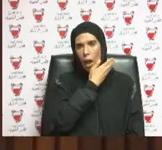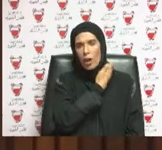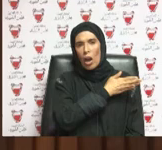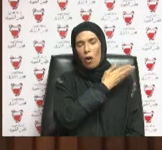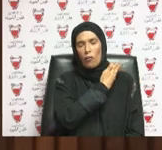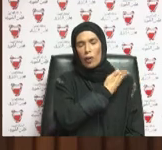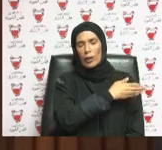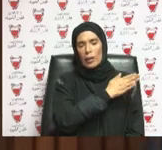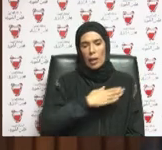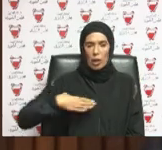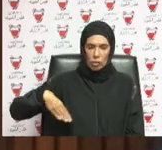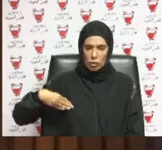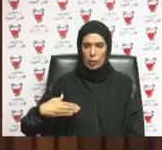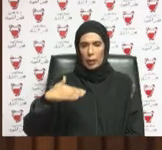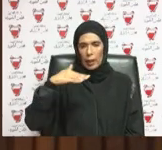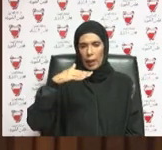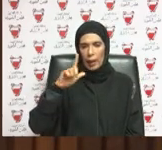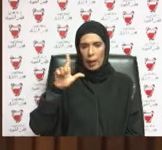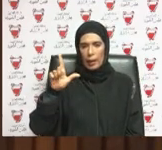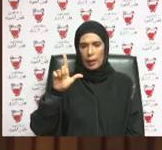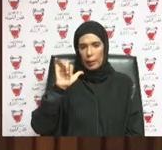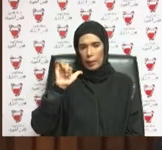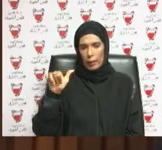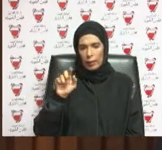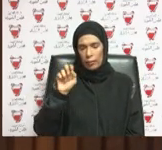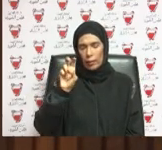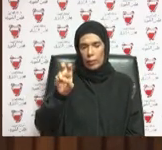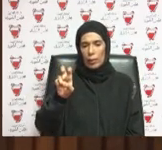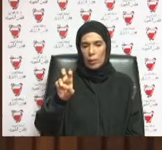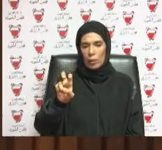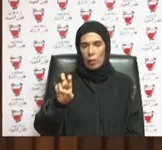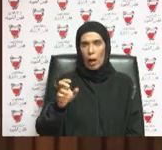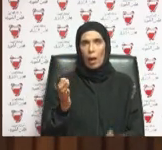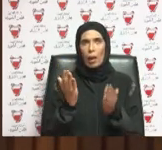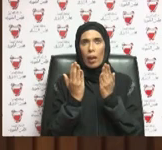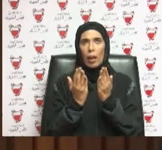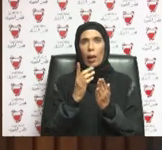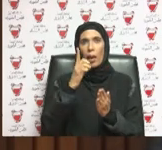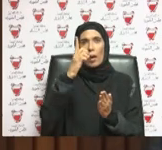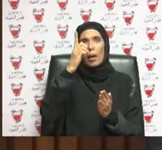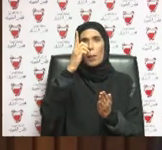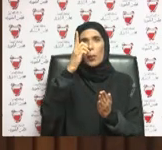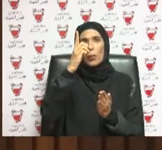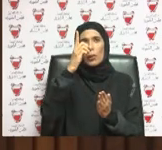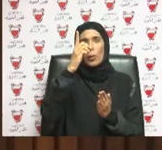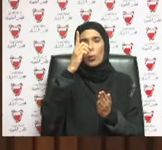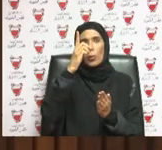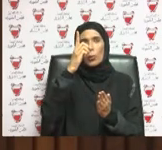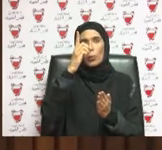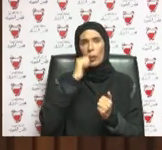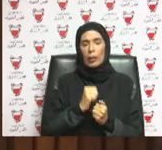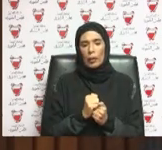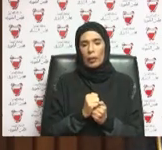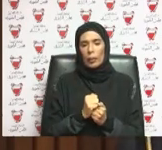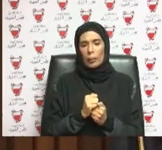السمو الملكي خليفة بن سلمان الخليفة. داعين المولى عز وجل أن يتقمد فقيد الوطن